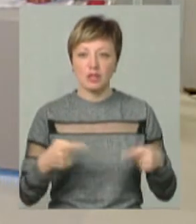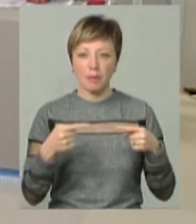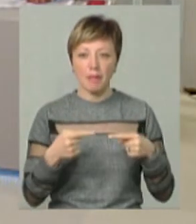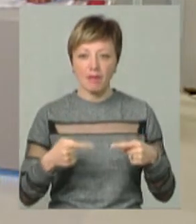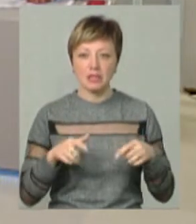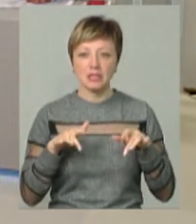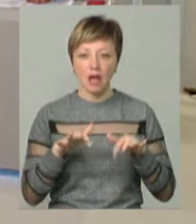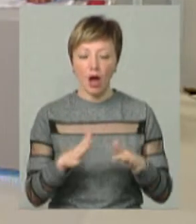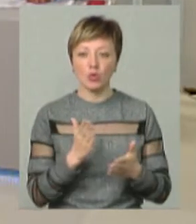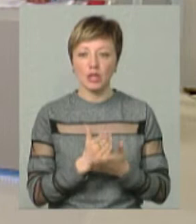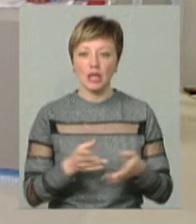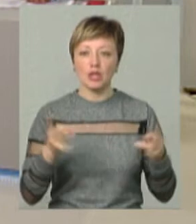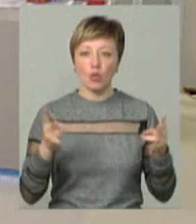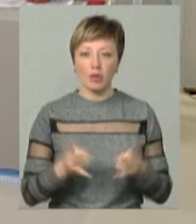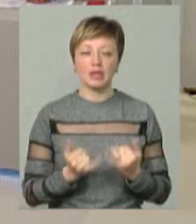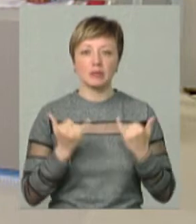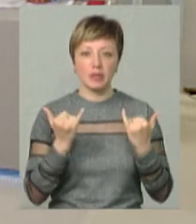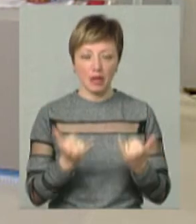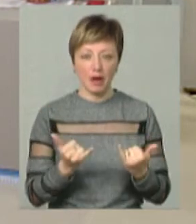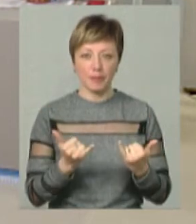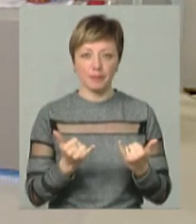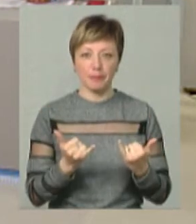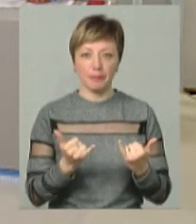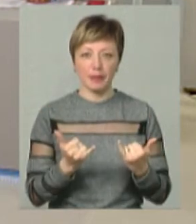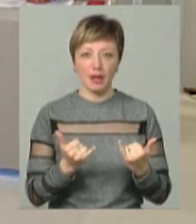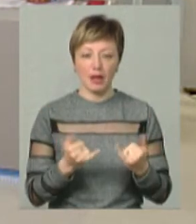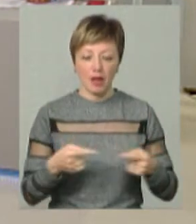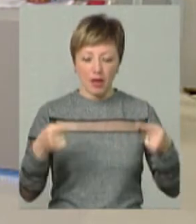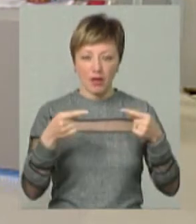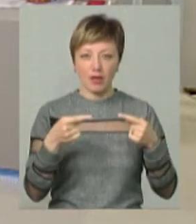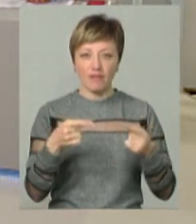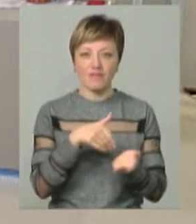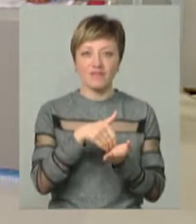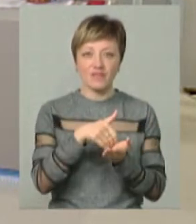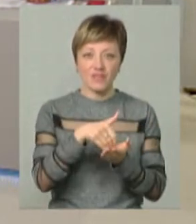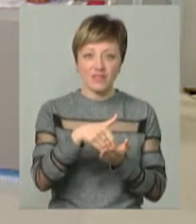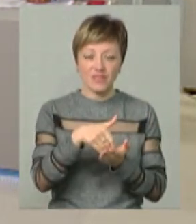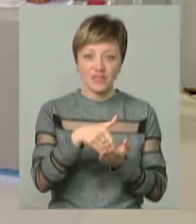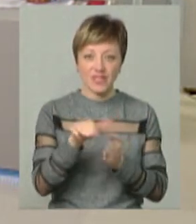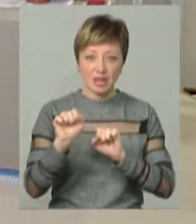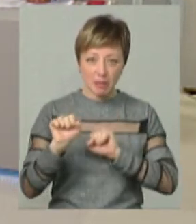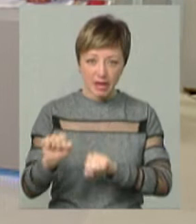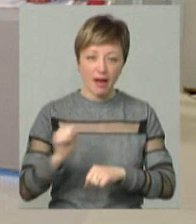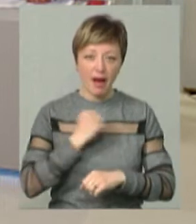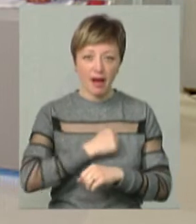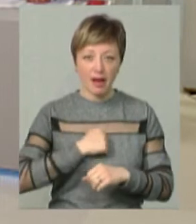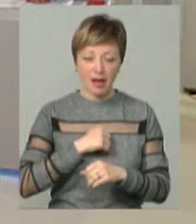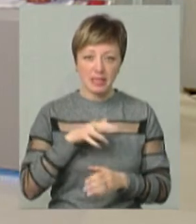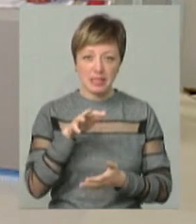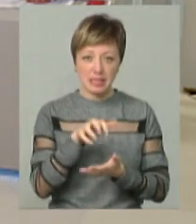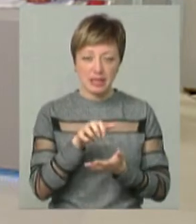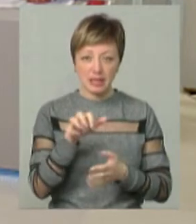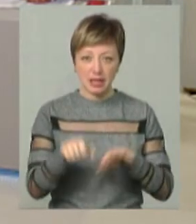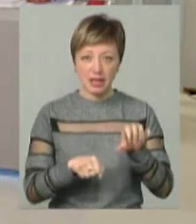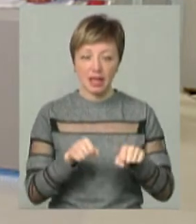заходи, які є необхідними для відповідно відбиття агресії, і в